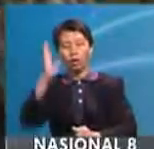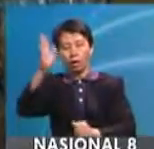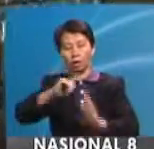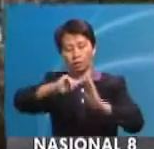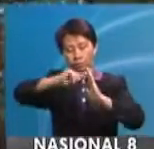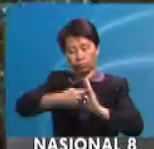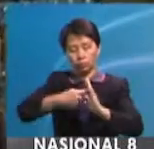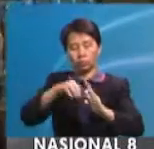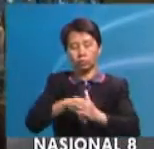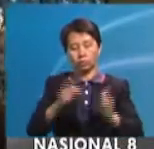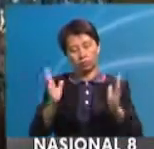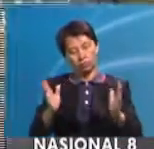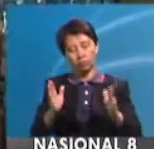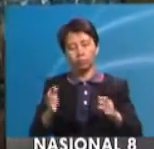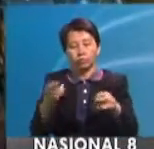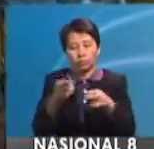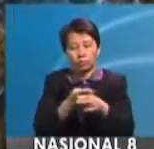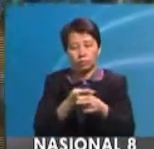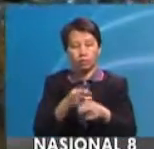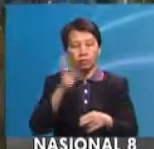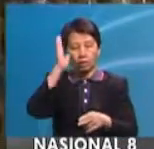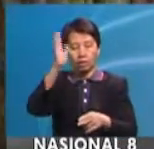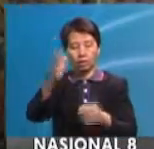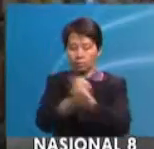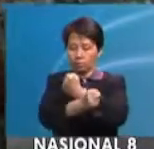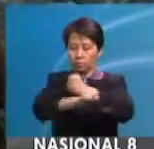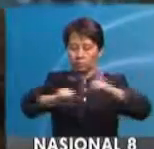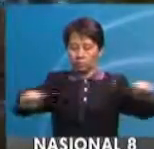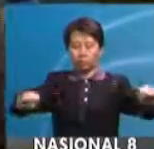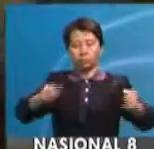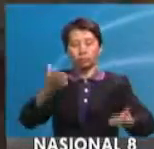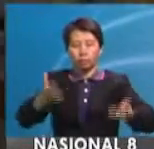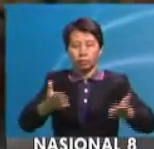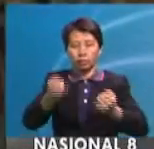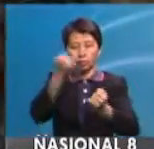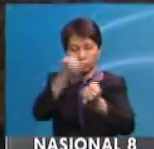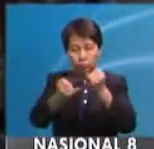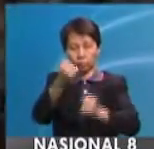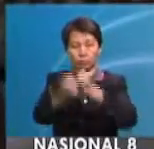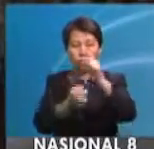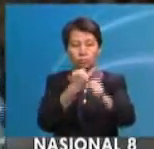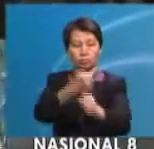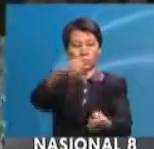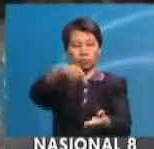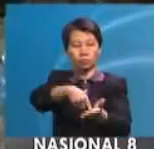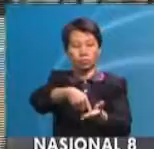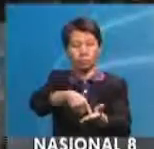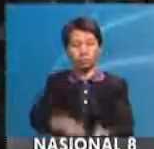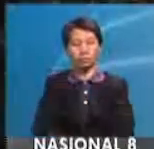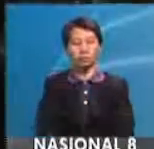dimuliakan dalam tempo terdekat ia dijangkau siap selewat-lewatnya ujung tahun ini